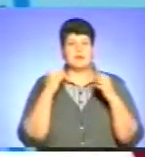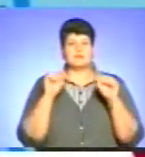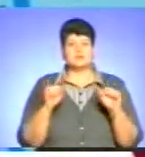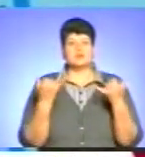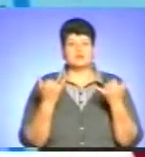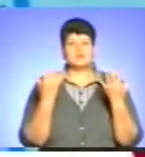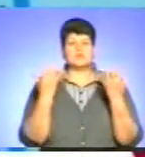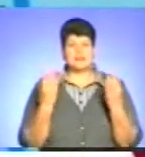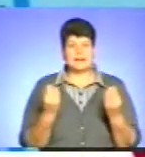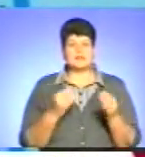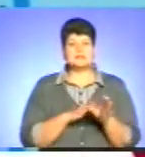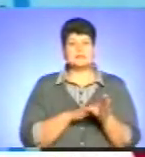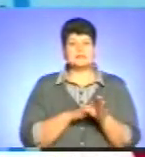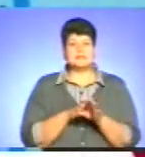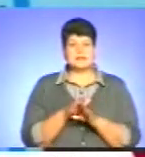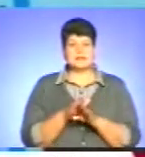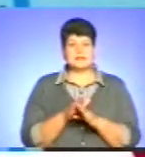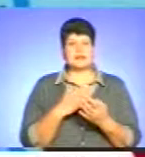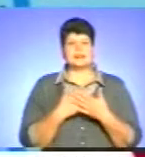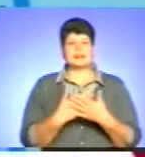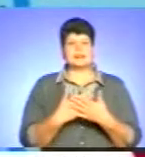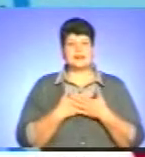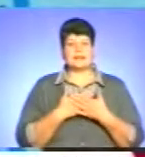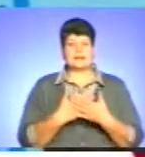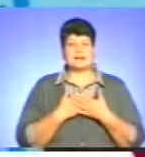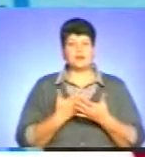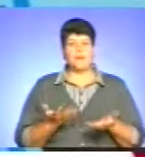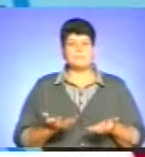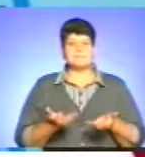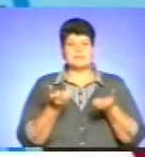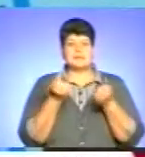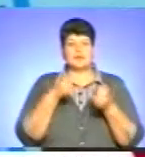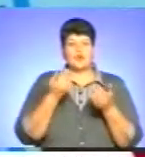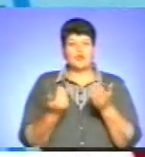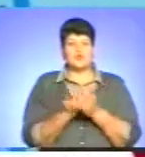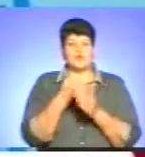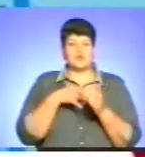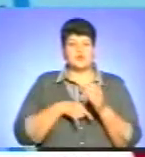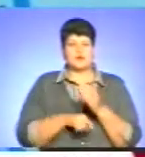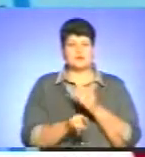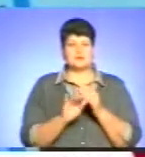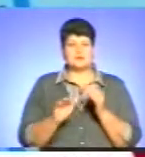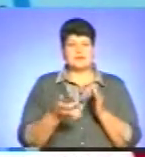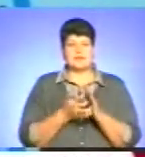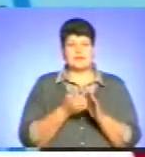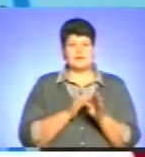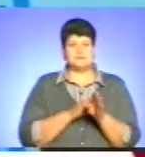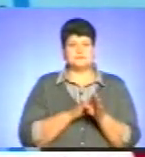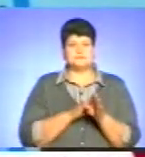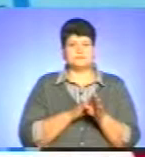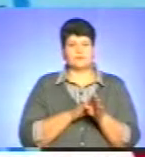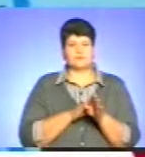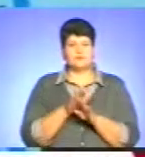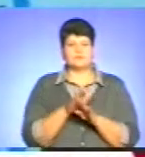день здійснювати дихальну підтримку новонародженим цим недоношеним. Тому що